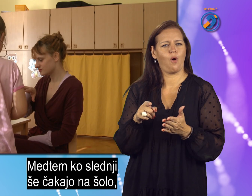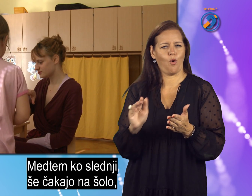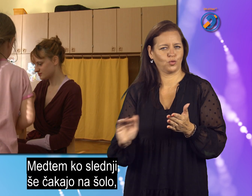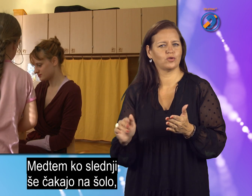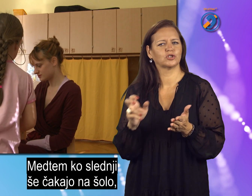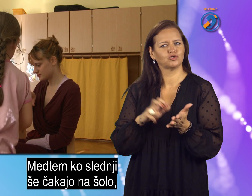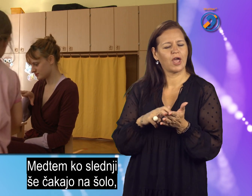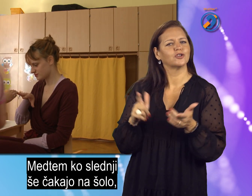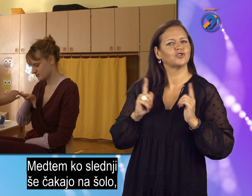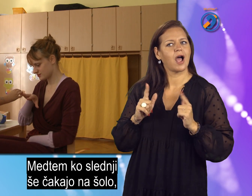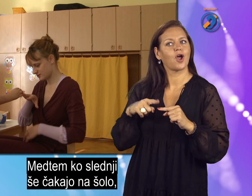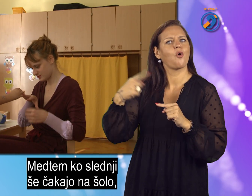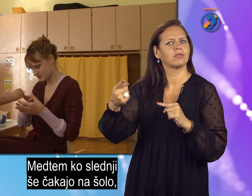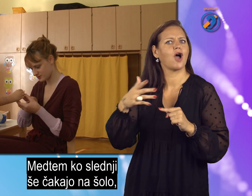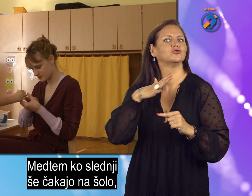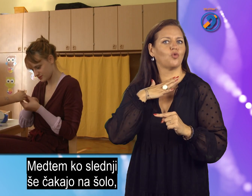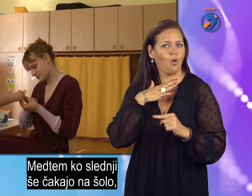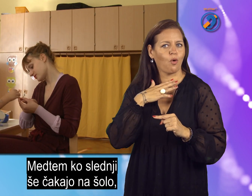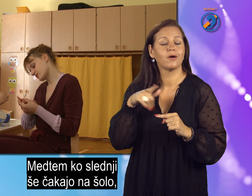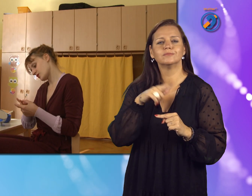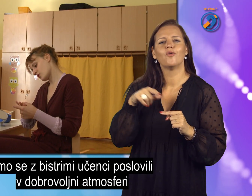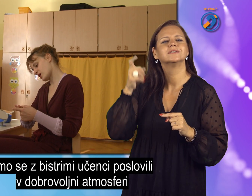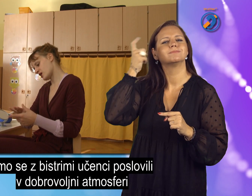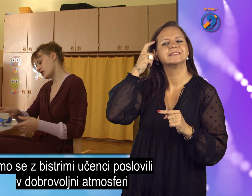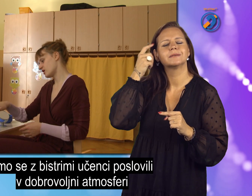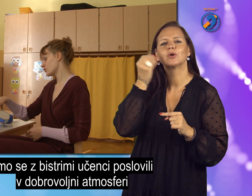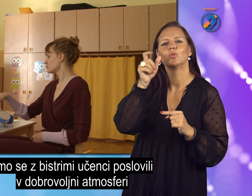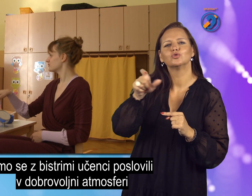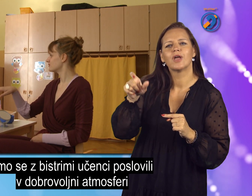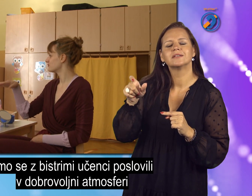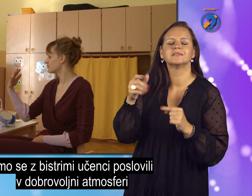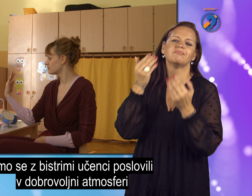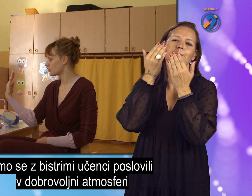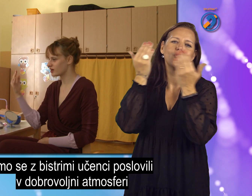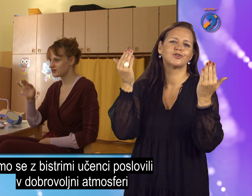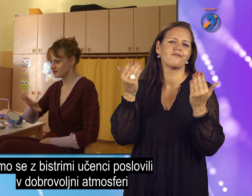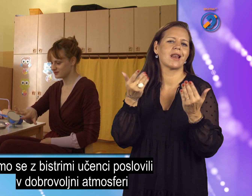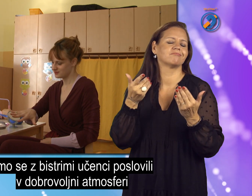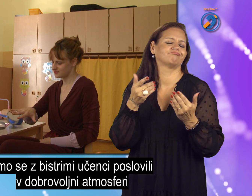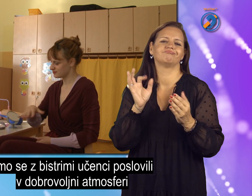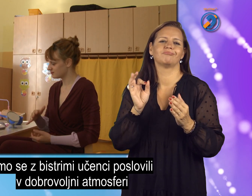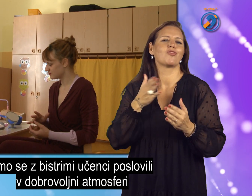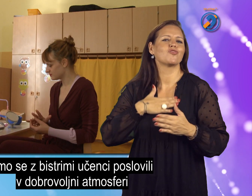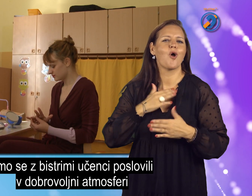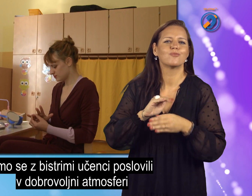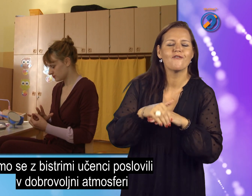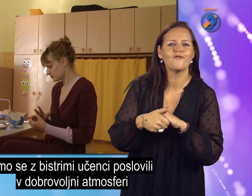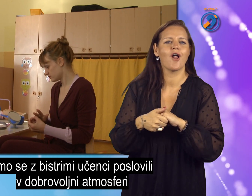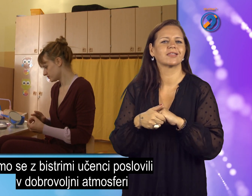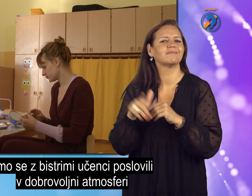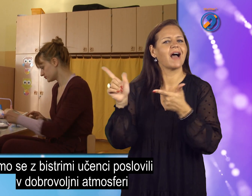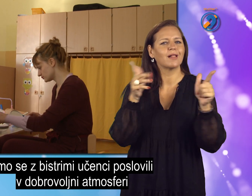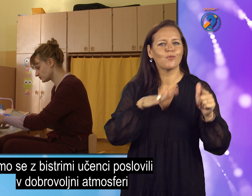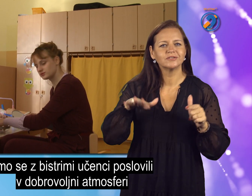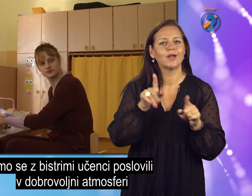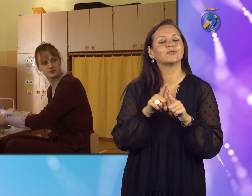Medtem ko slednji še čakajo na šolo, smo se z bistrimi učenci poslovili v dobrovoljni atmosferi